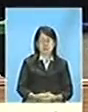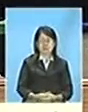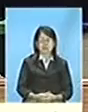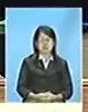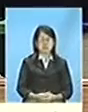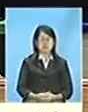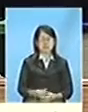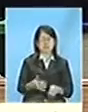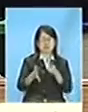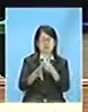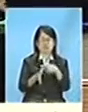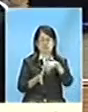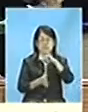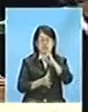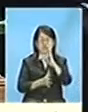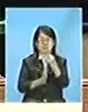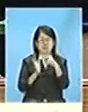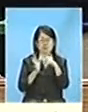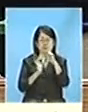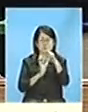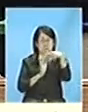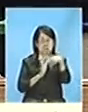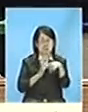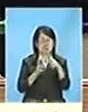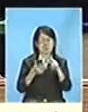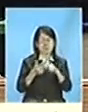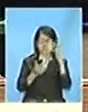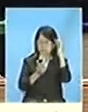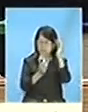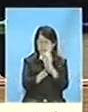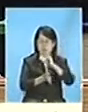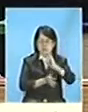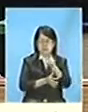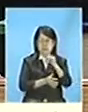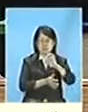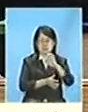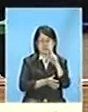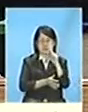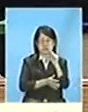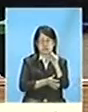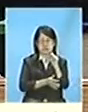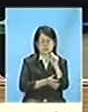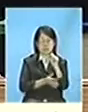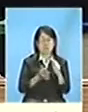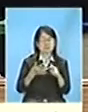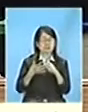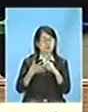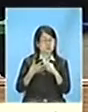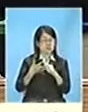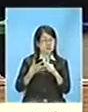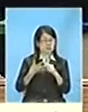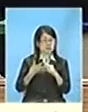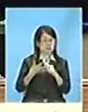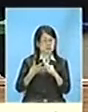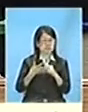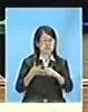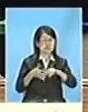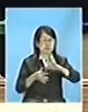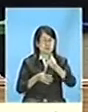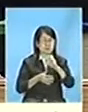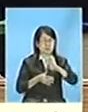นายจารุพงศ์จีนาพันธ์พันตำรวจโทจิตศรีโยหะมุกดาธนพงศ์นายจิติพ